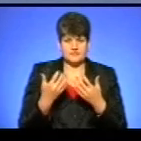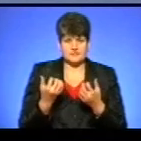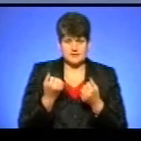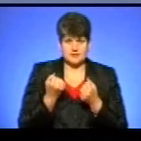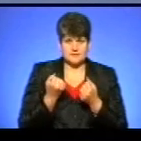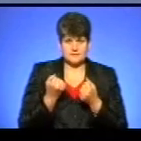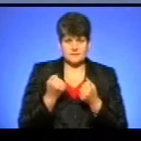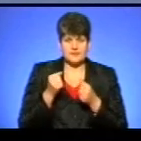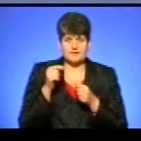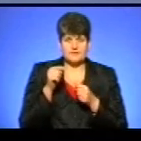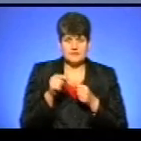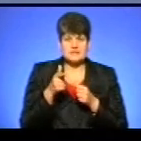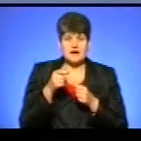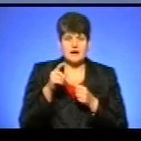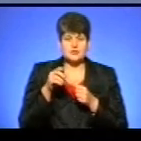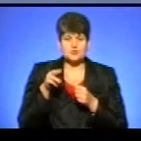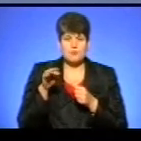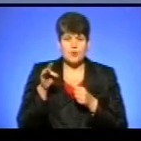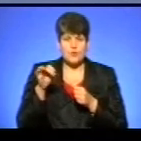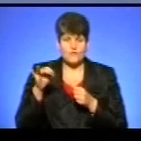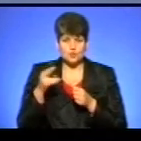маршрутку, він з газопроводу до